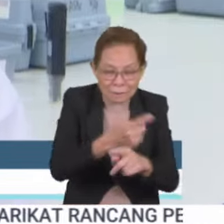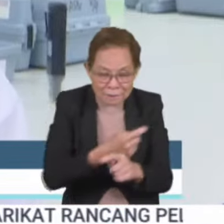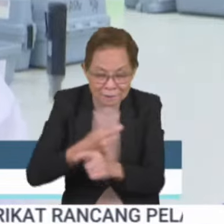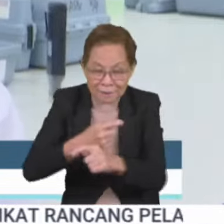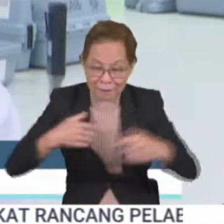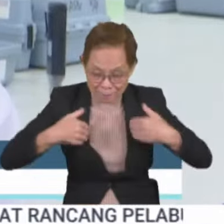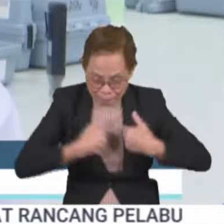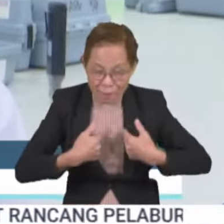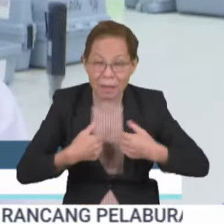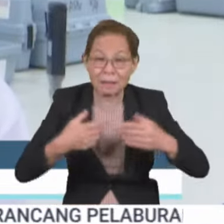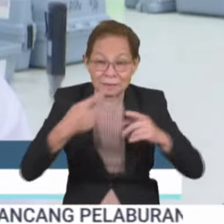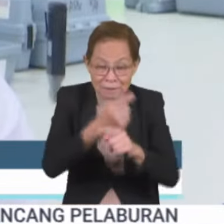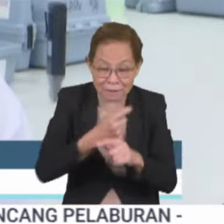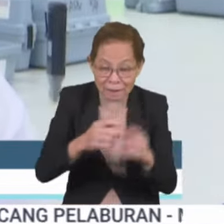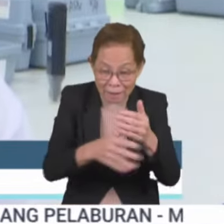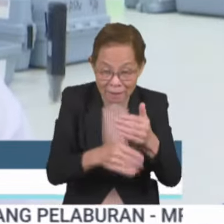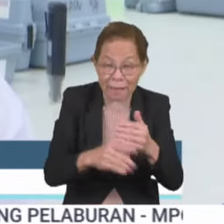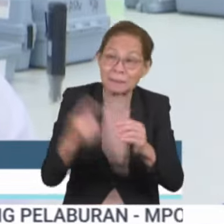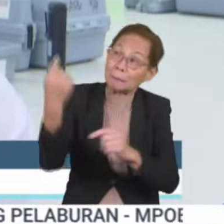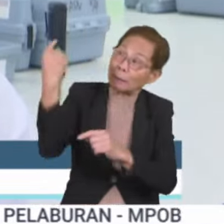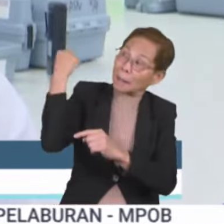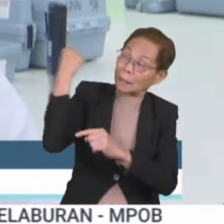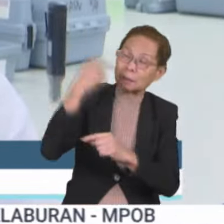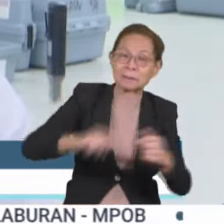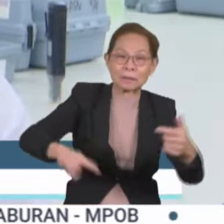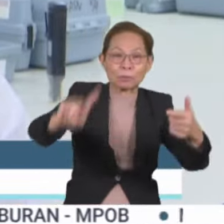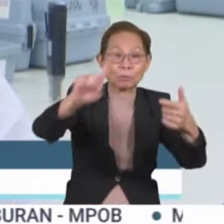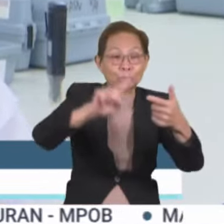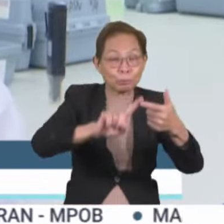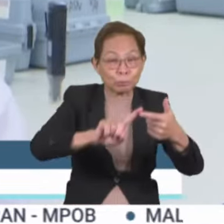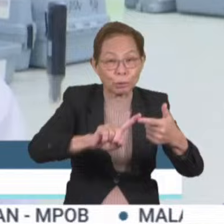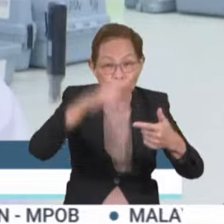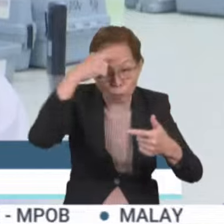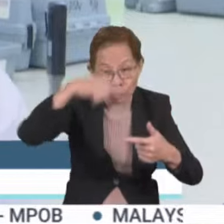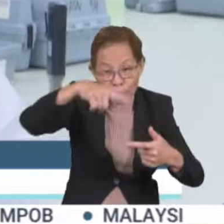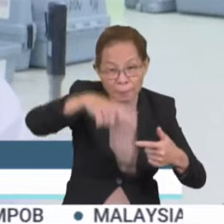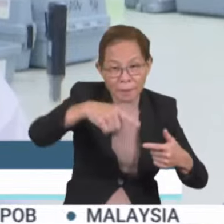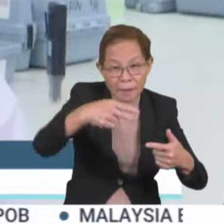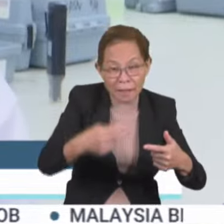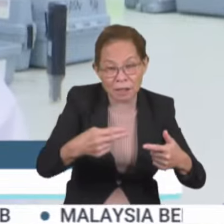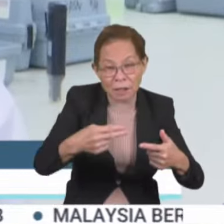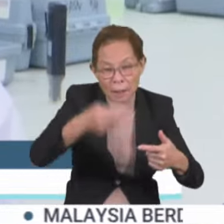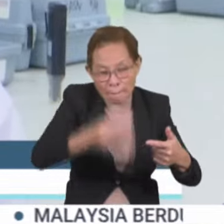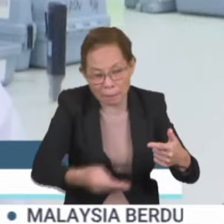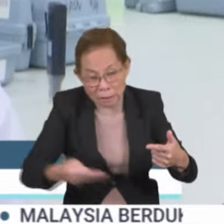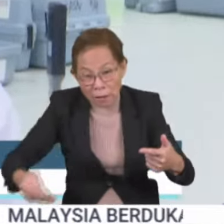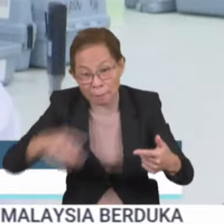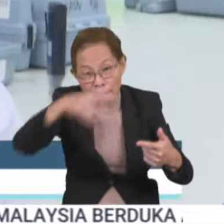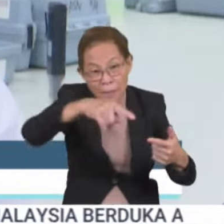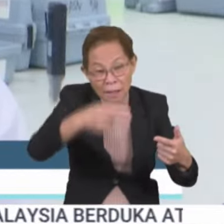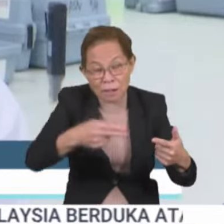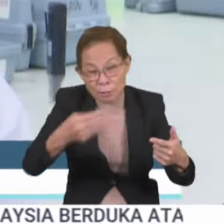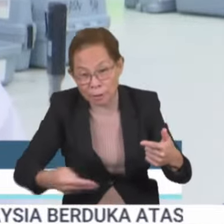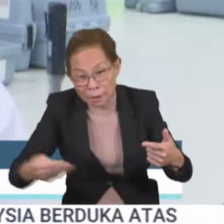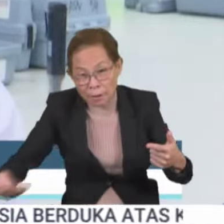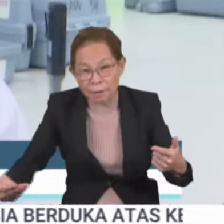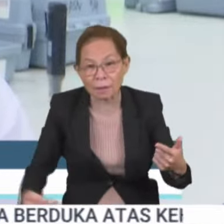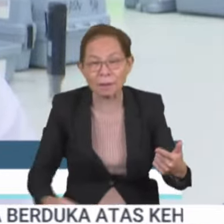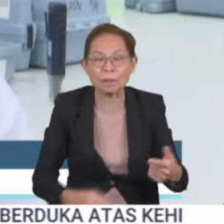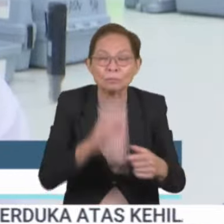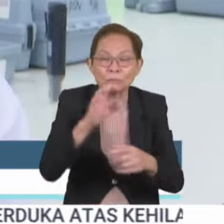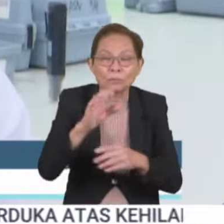tu. So salah satunya kita akan cek dalam untuk pH meter dia, dia punya kadar